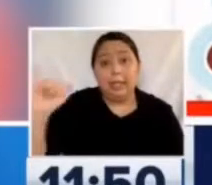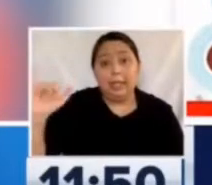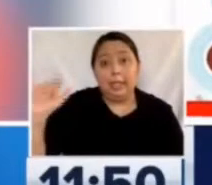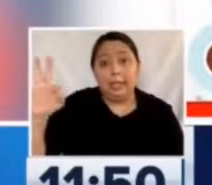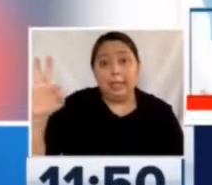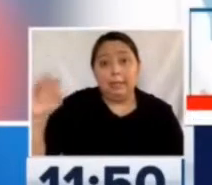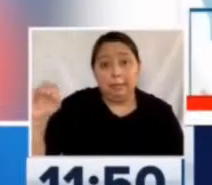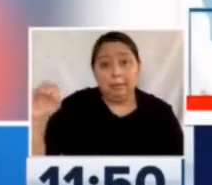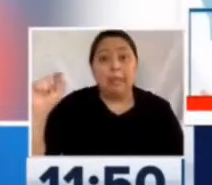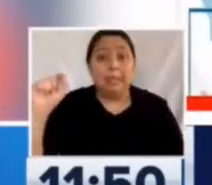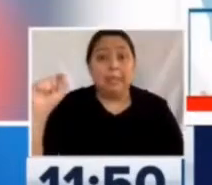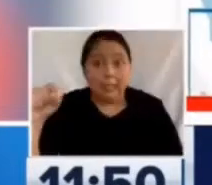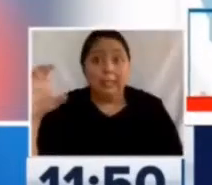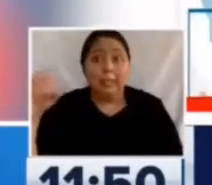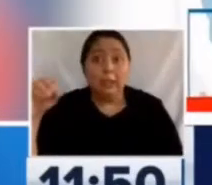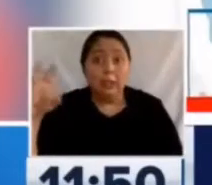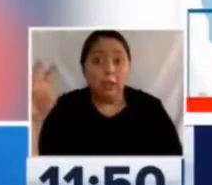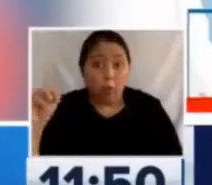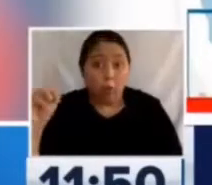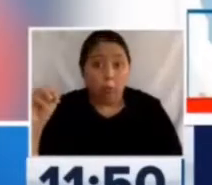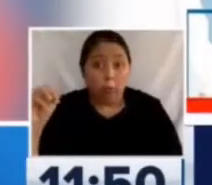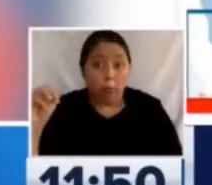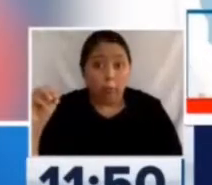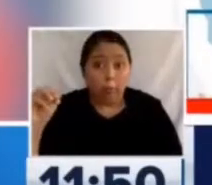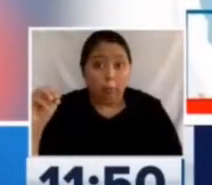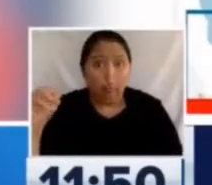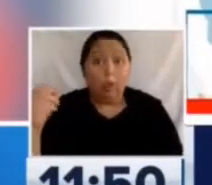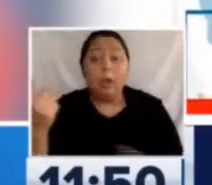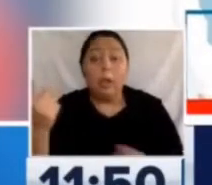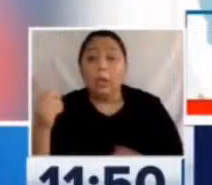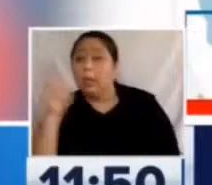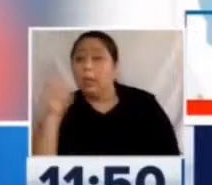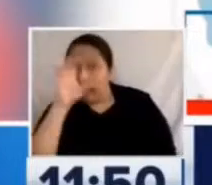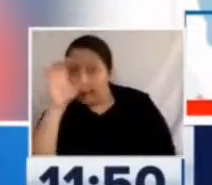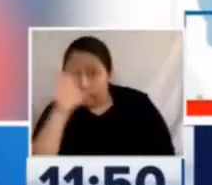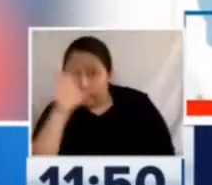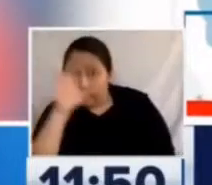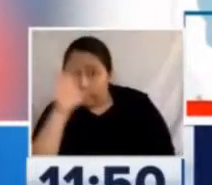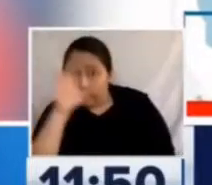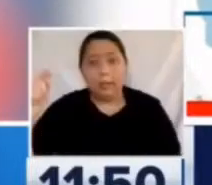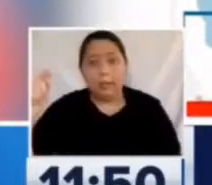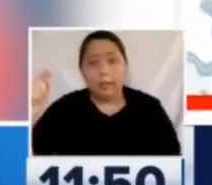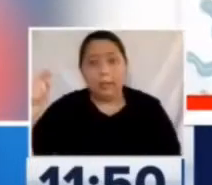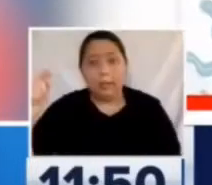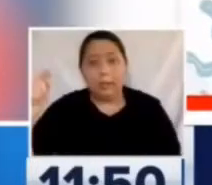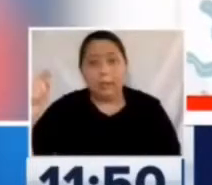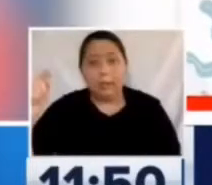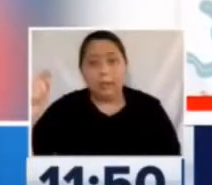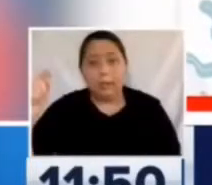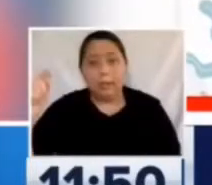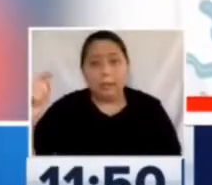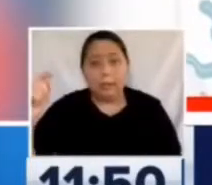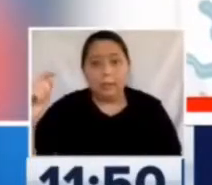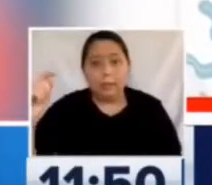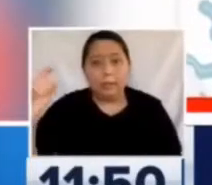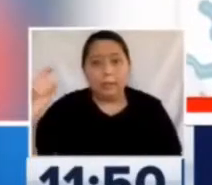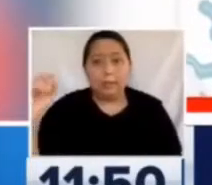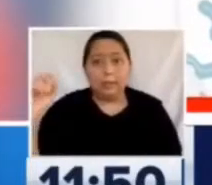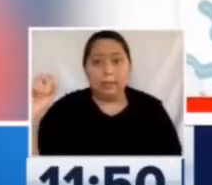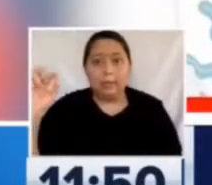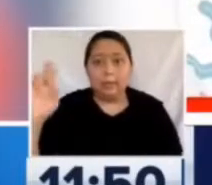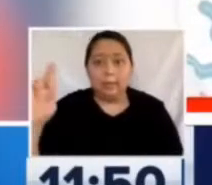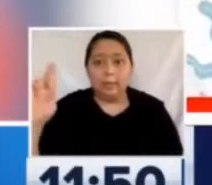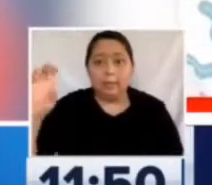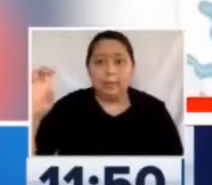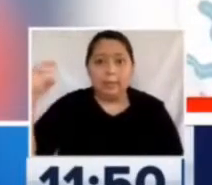tayo, yung hindi nakakapagtrabaho, nagagamit yung oras nila to prepare themselves para pag nagbukas na yung ekonomiya, meron